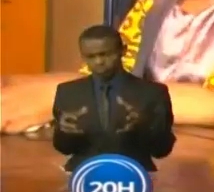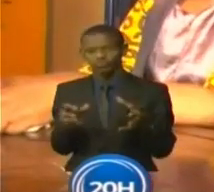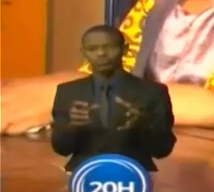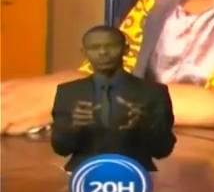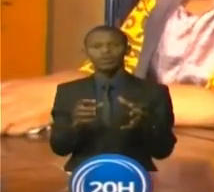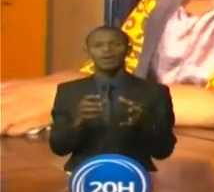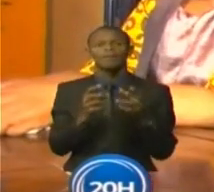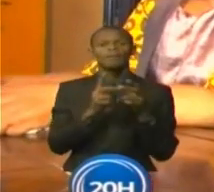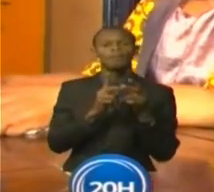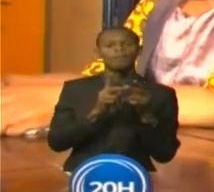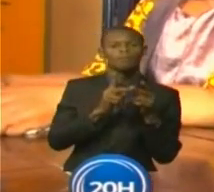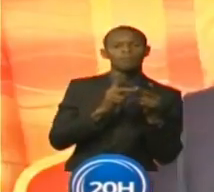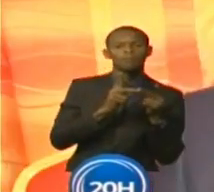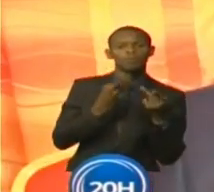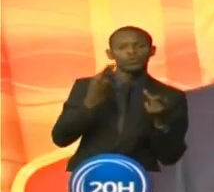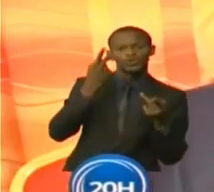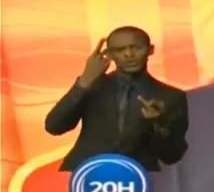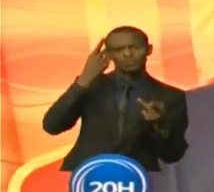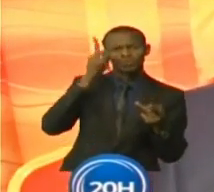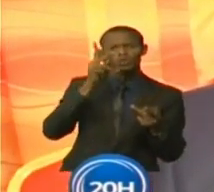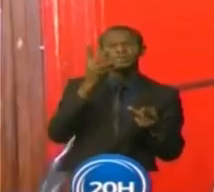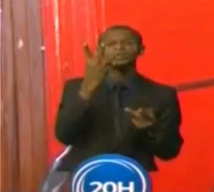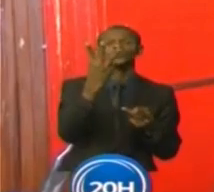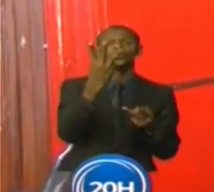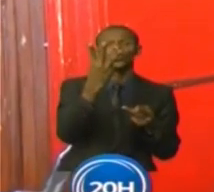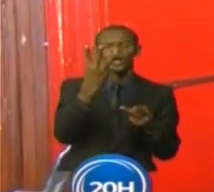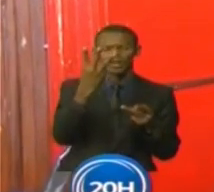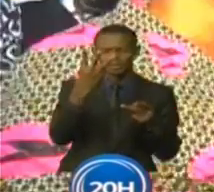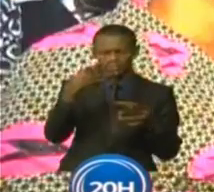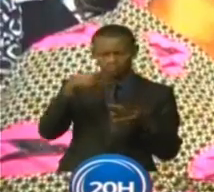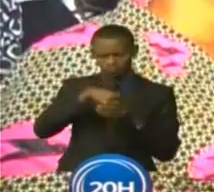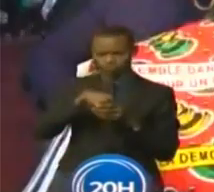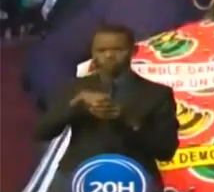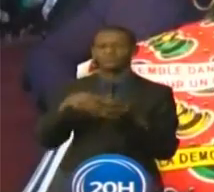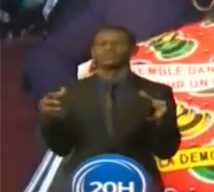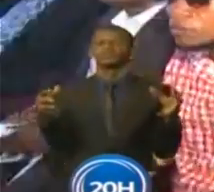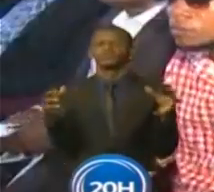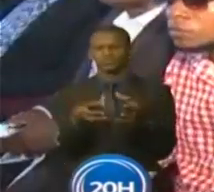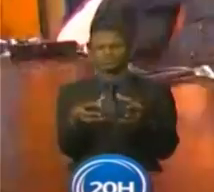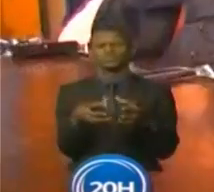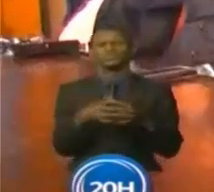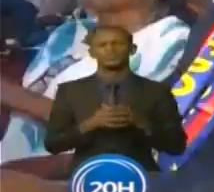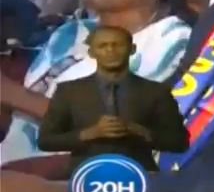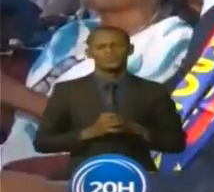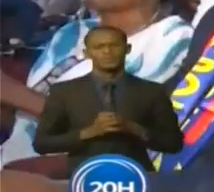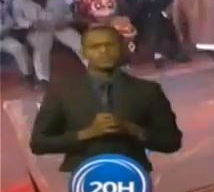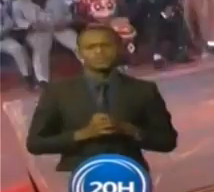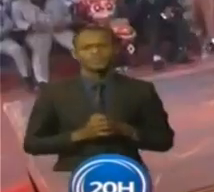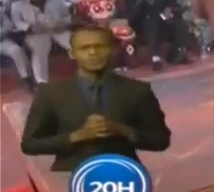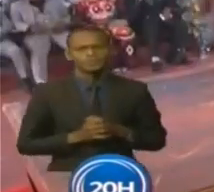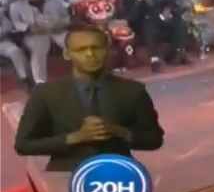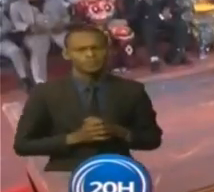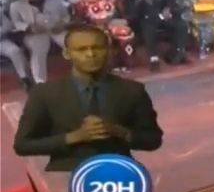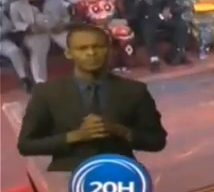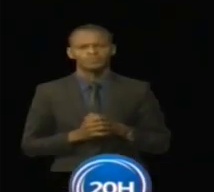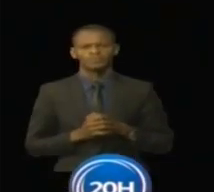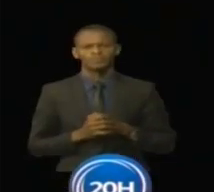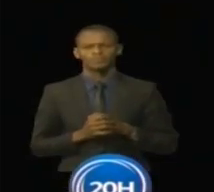politiques, à savoir AN, A24 et A25, affûte déjà ses armes et se prépare au mieux pour les prochaines